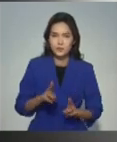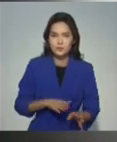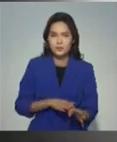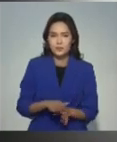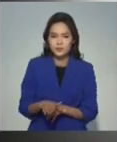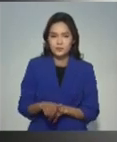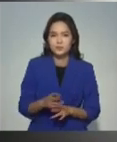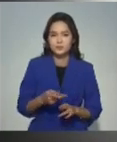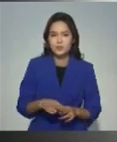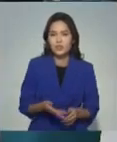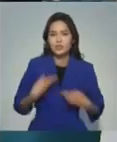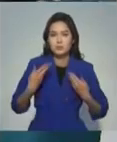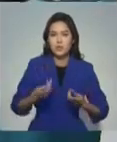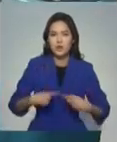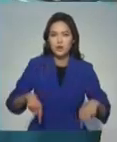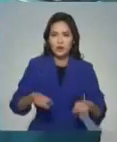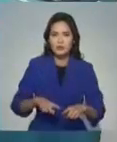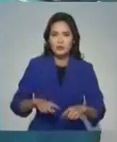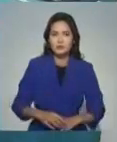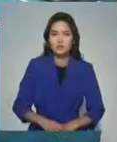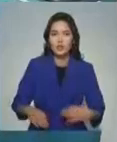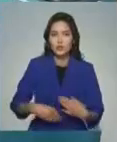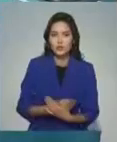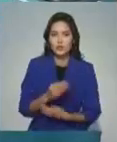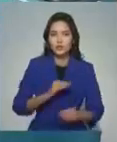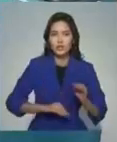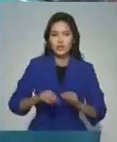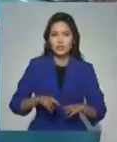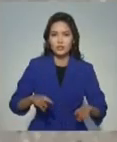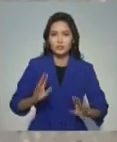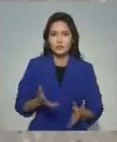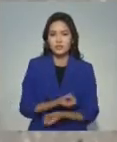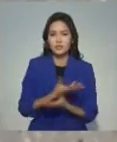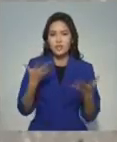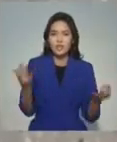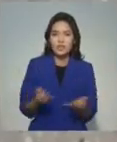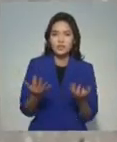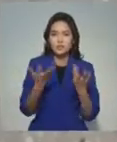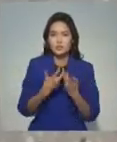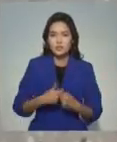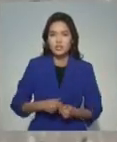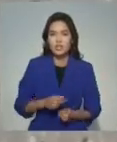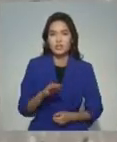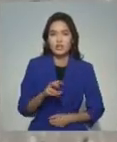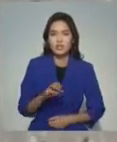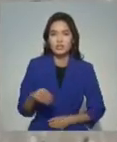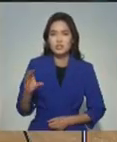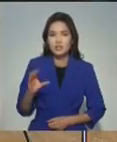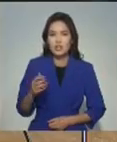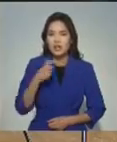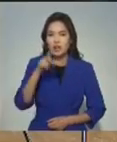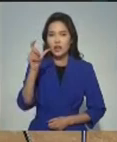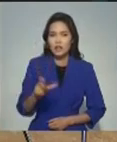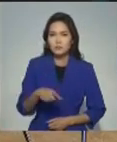вообще этого представительного органа. Новый состав Мажилиса будет ярким и интересным, считает политолог Жаксалык Сабитов.